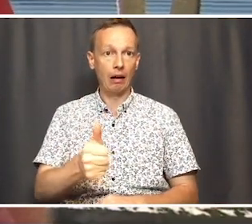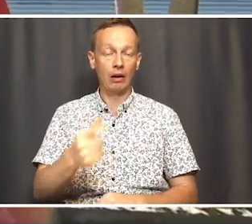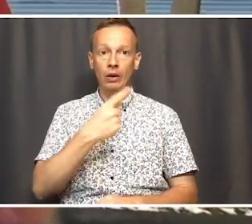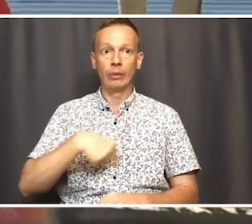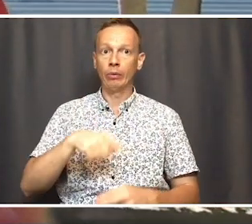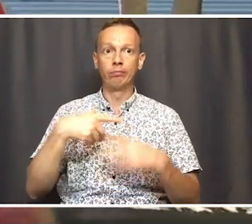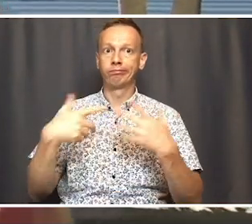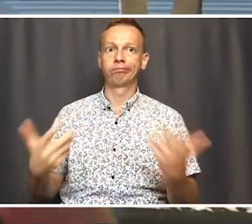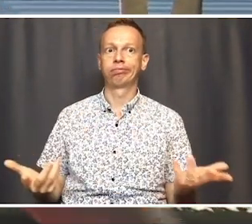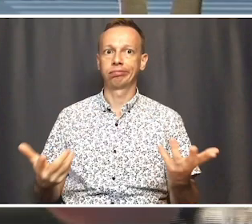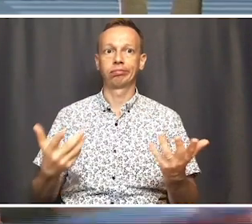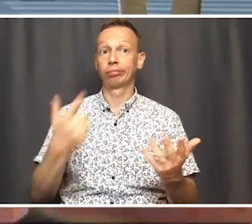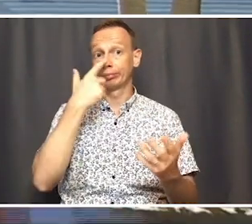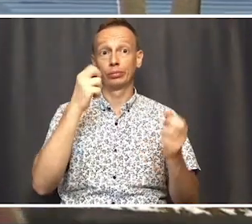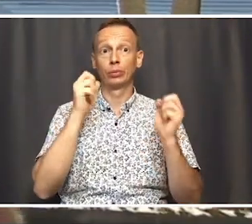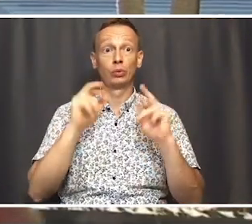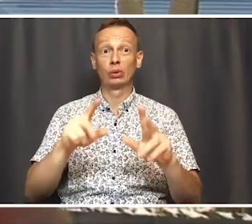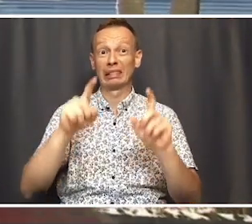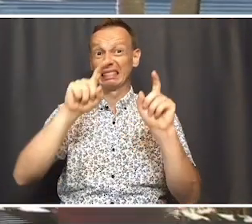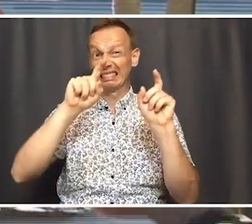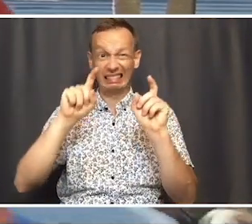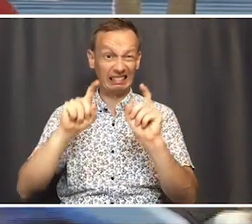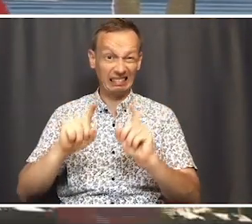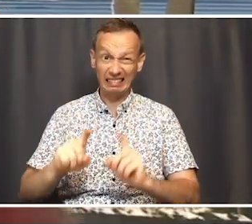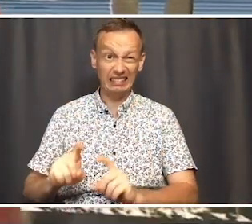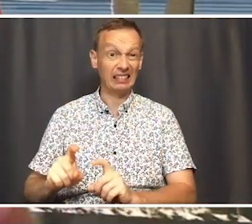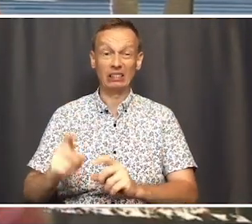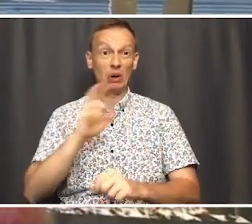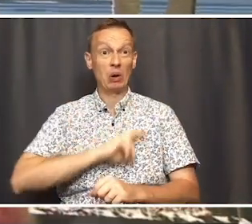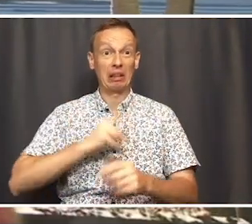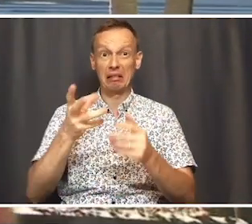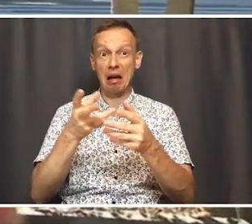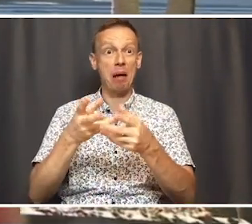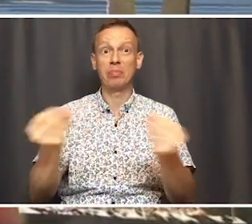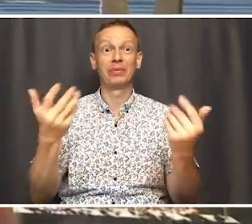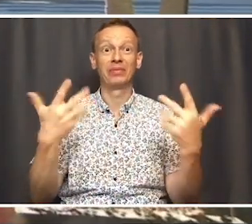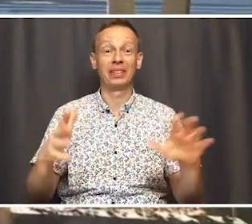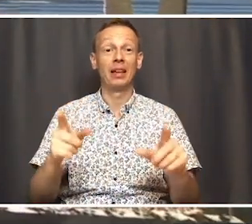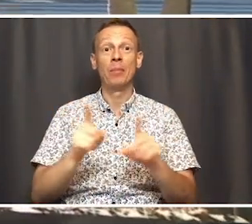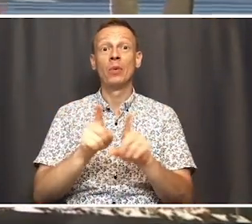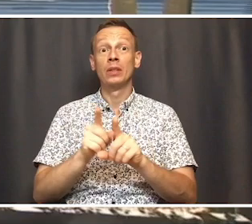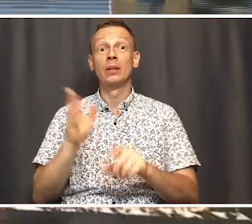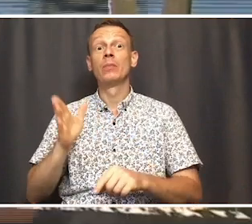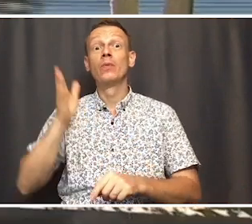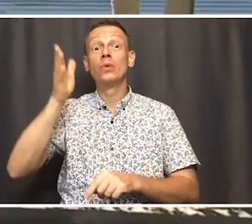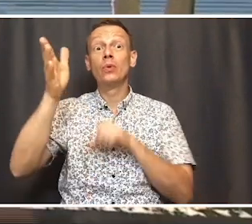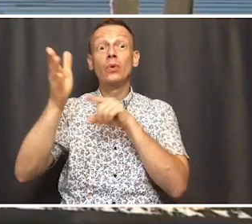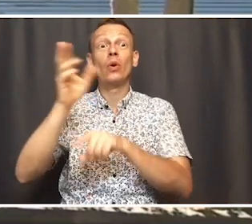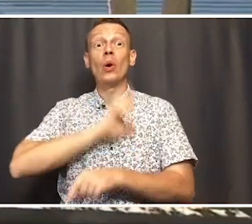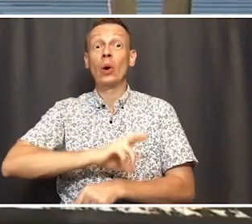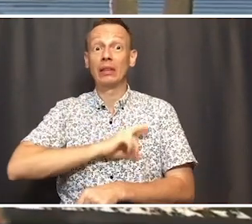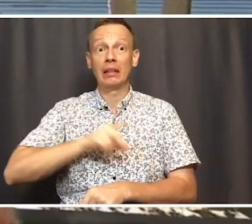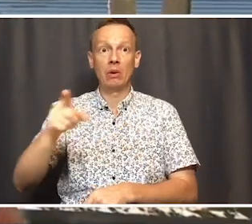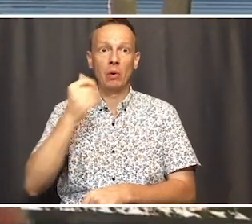Nous, on va être confrontés à une diminution ou une disparition de la retraite, mais les futurs retraités, eux, n'auront rien, c'est